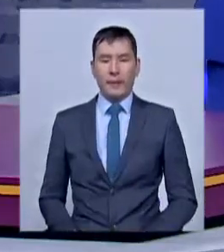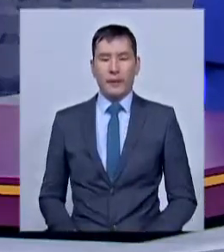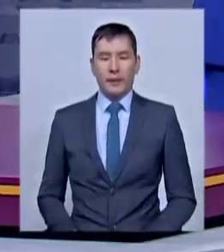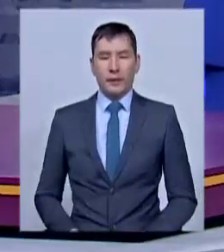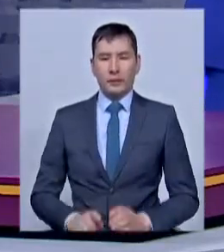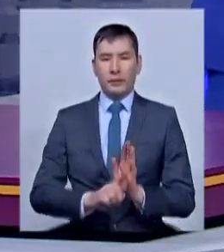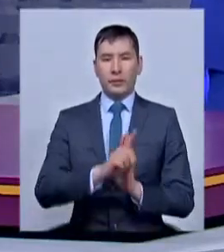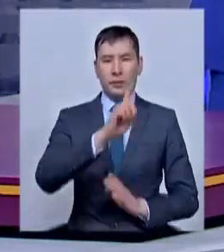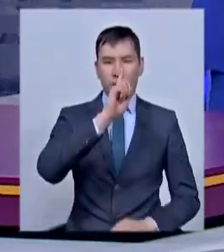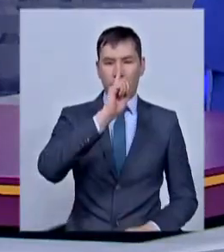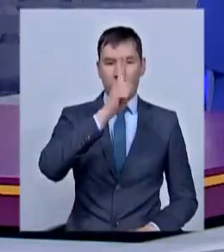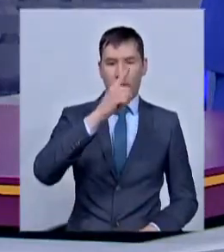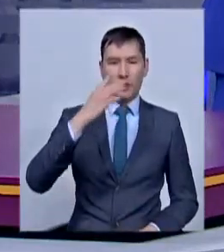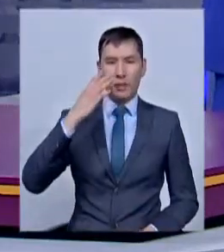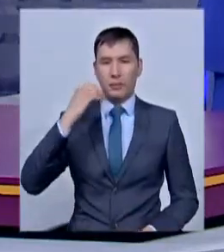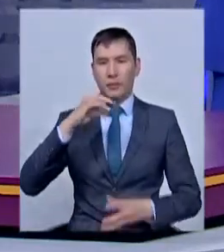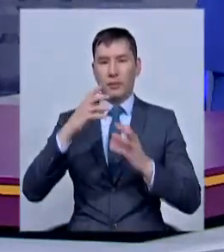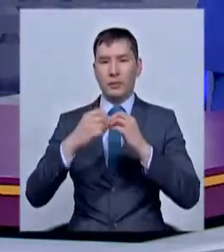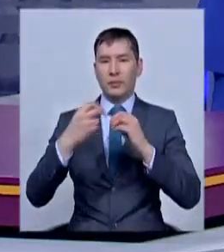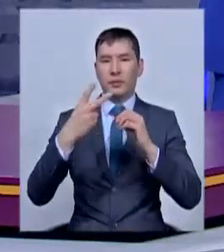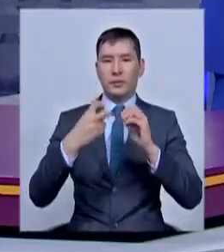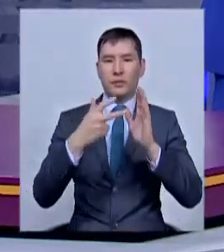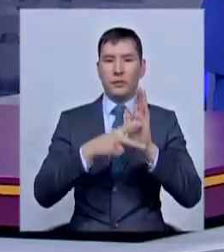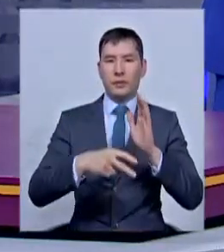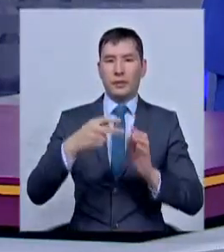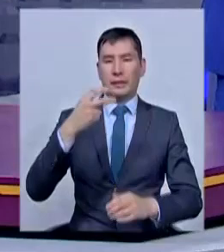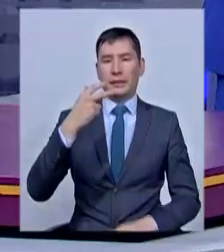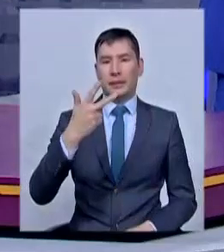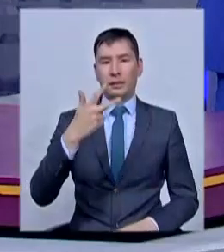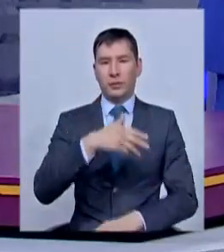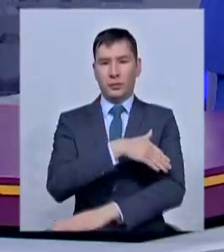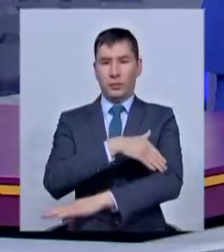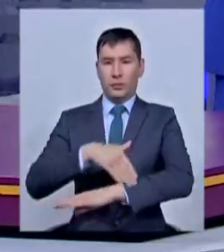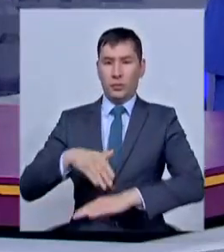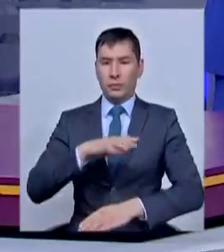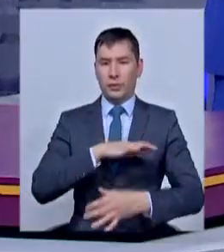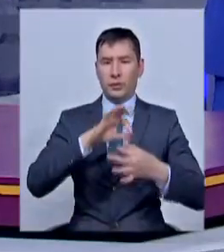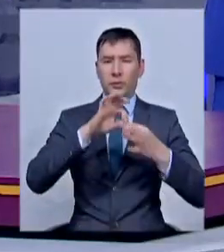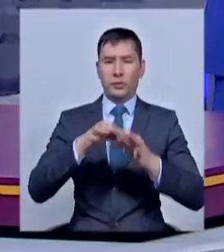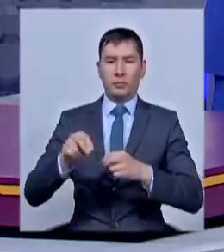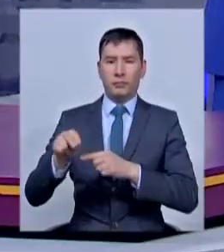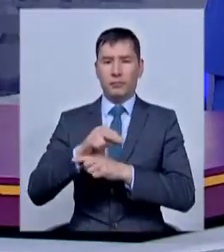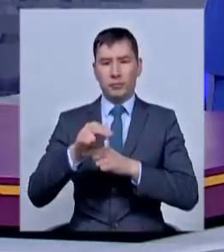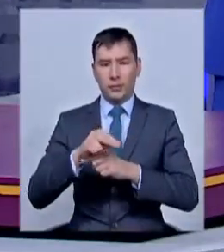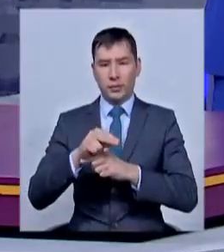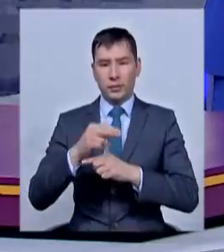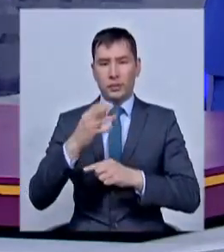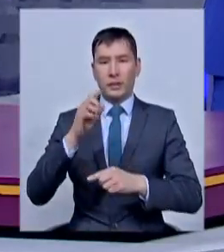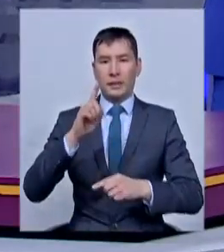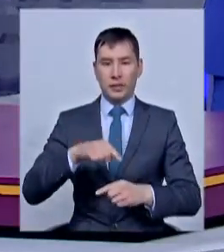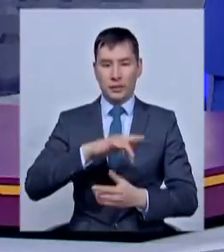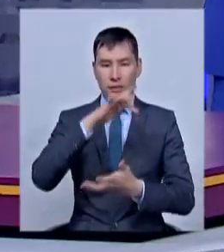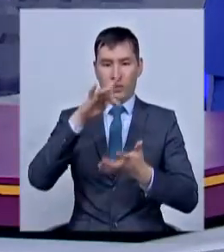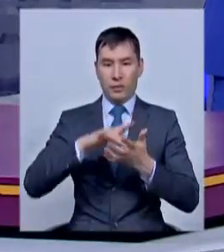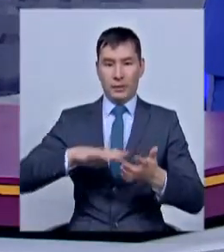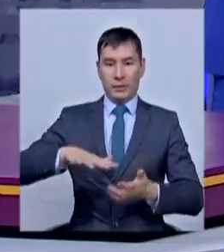Жыл басынан бері Алматыда 283 көшенің жолы күрделі жөндеуден өткен. Оның ішінде қаланың шеткі аудандарындағы жолдың